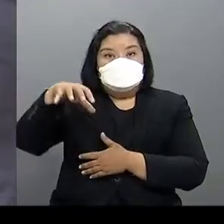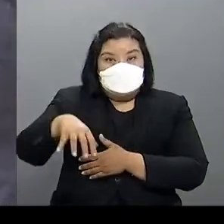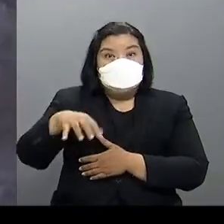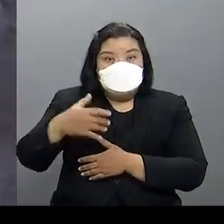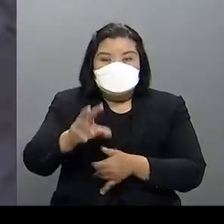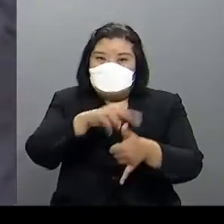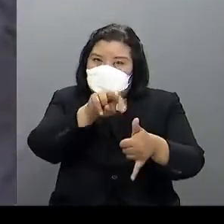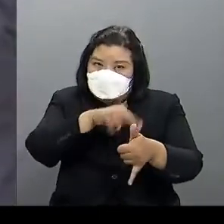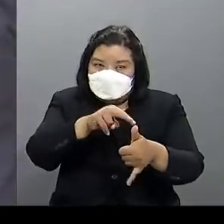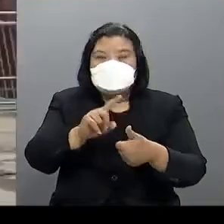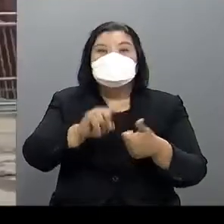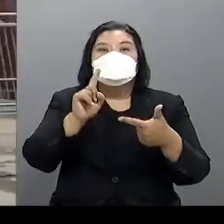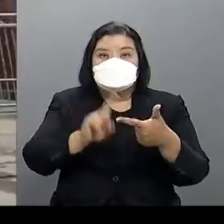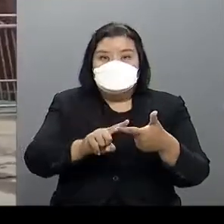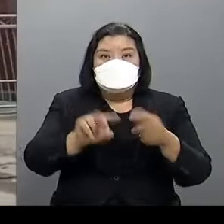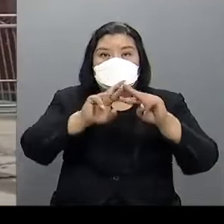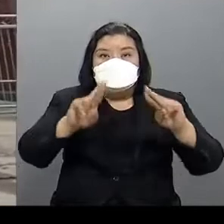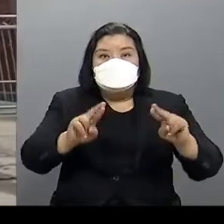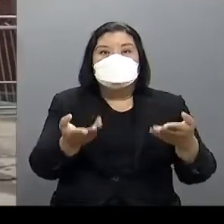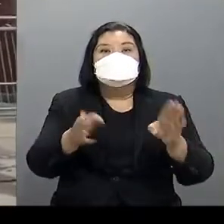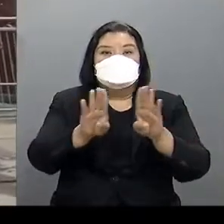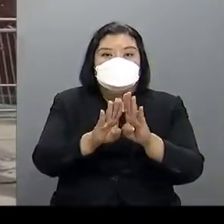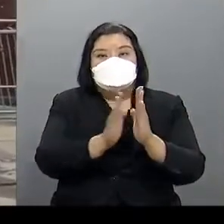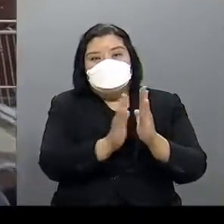ติมเป็นเวลา14วันครับ